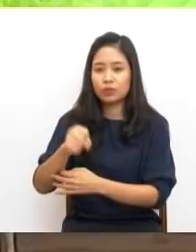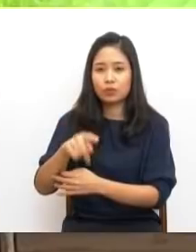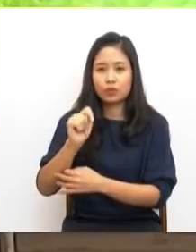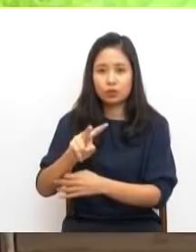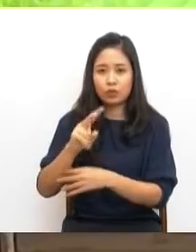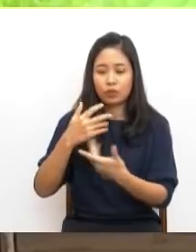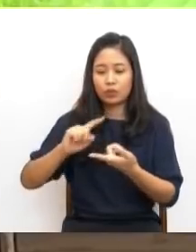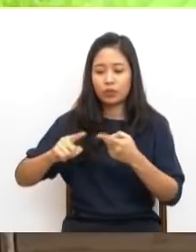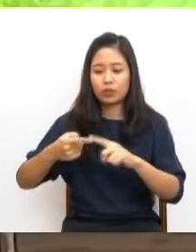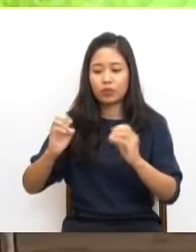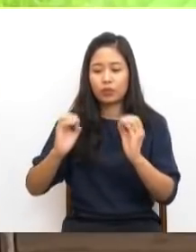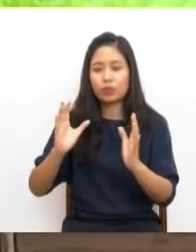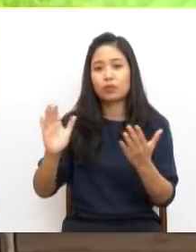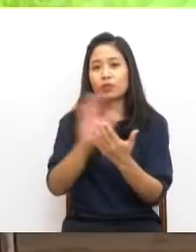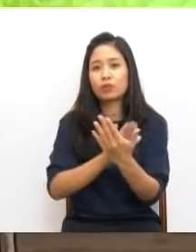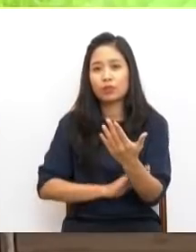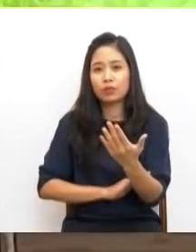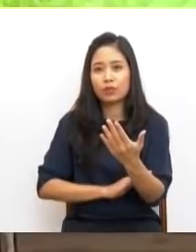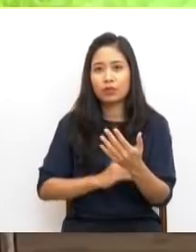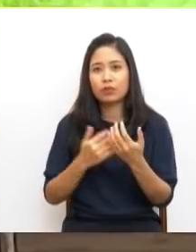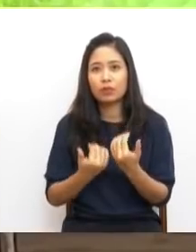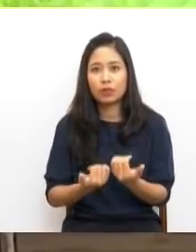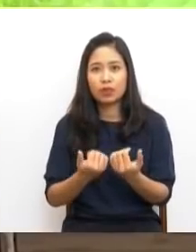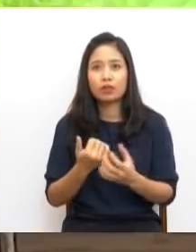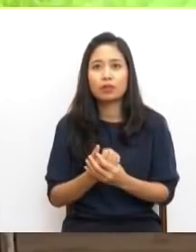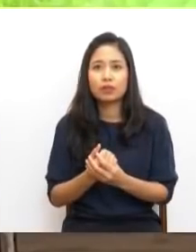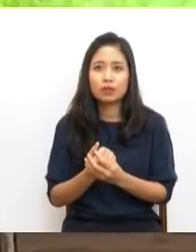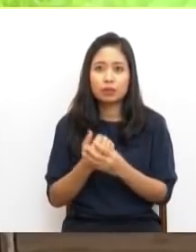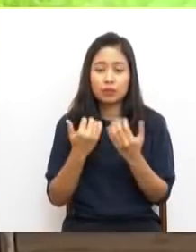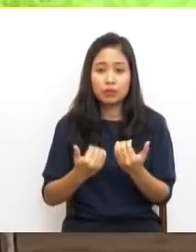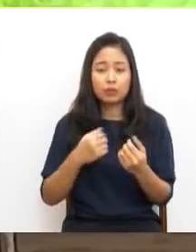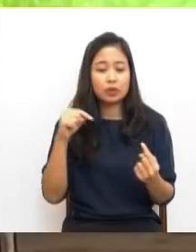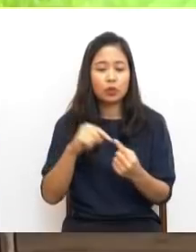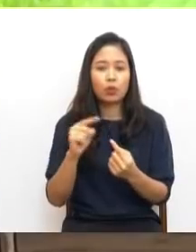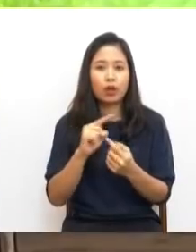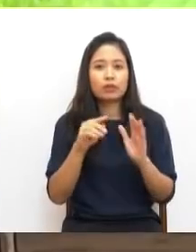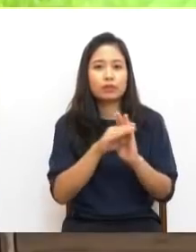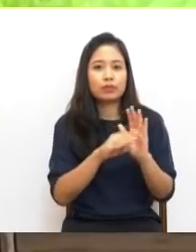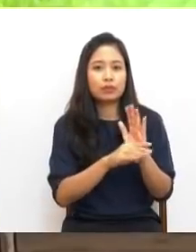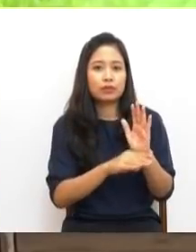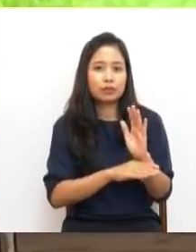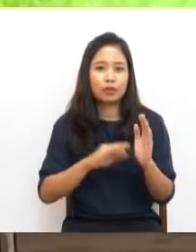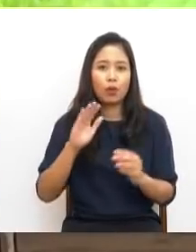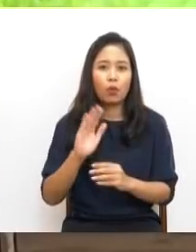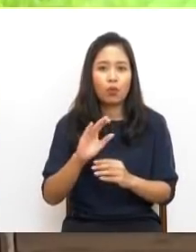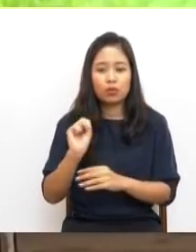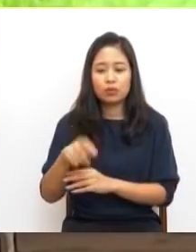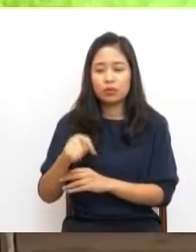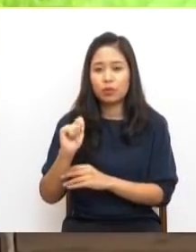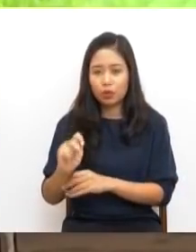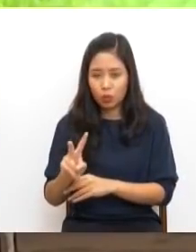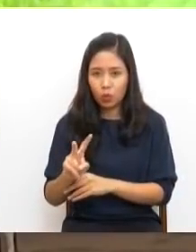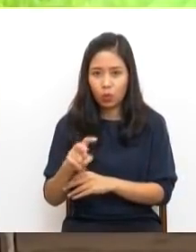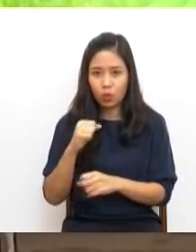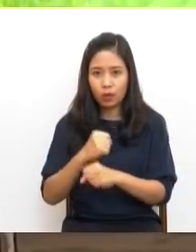ทั่วประเทศได้รับทราบความเคลื่อนไหวนะครับของการดำเนินการระหว่างสปท.กับเขตพื้นที่และโรงเรียนเ